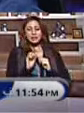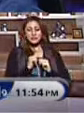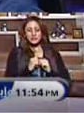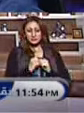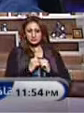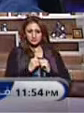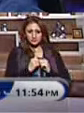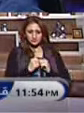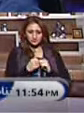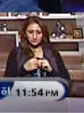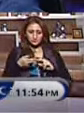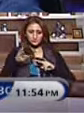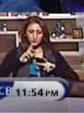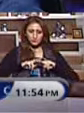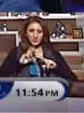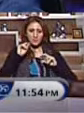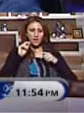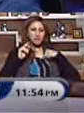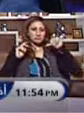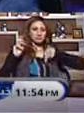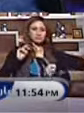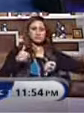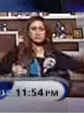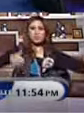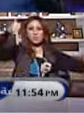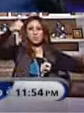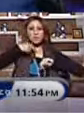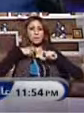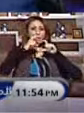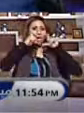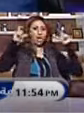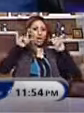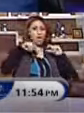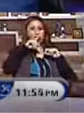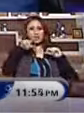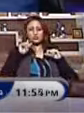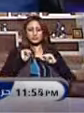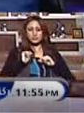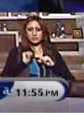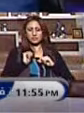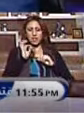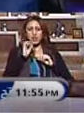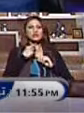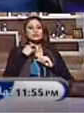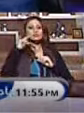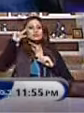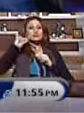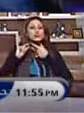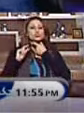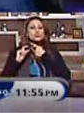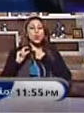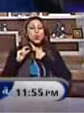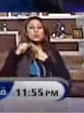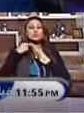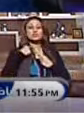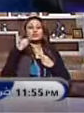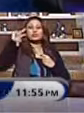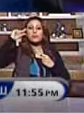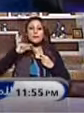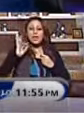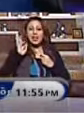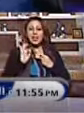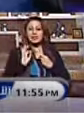والنصر من نصيبي لماذا لان نيه المتحاورين في البدايه نيه يجب ان تكون